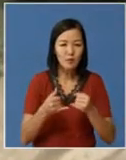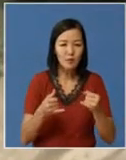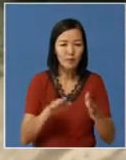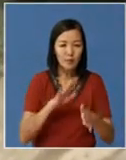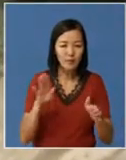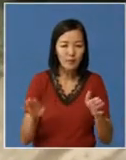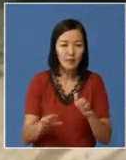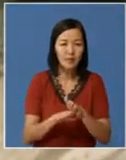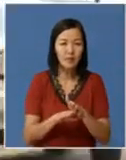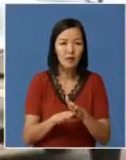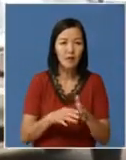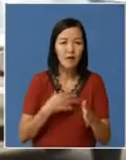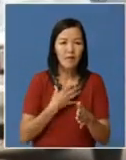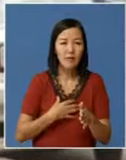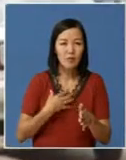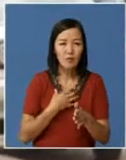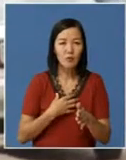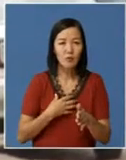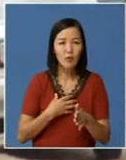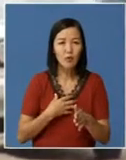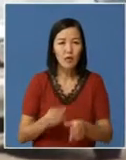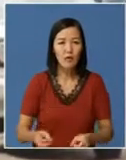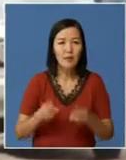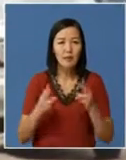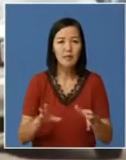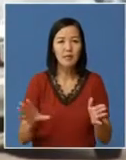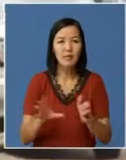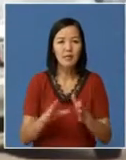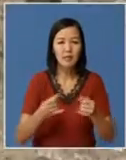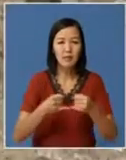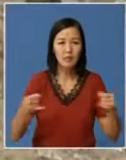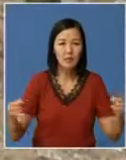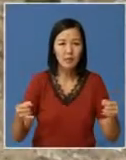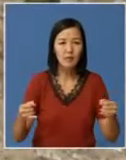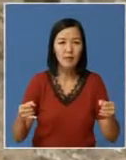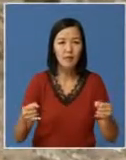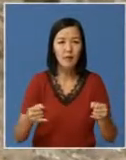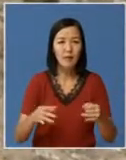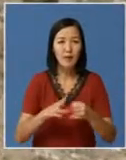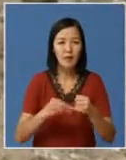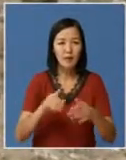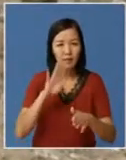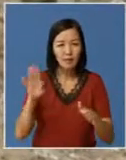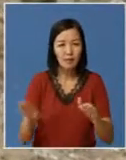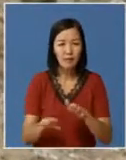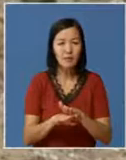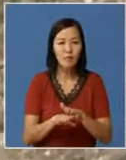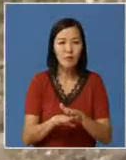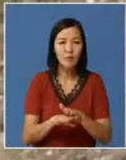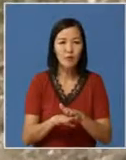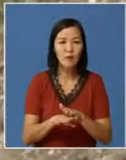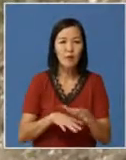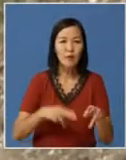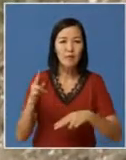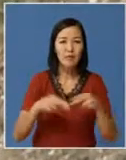по мнению возмущенных жильцов, тоже представляют опасность для электрических сетей, проходящих под землей. Представитель подрядной